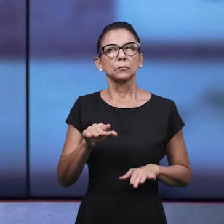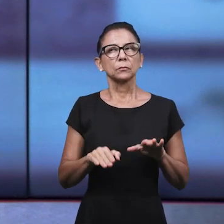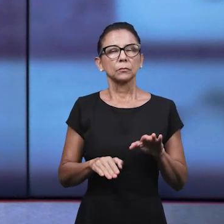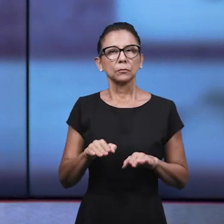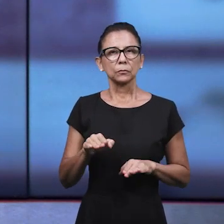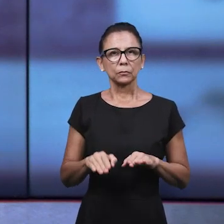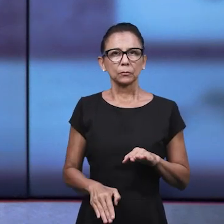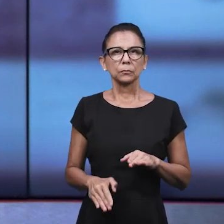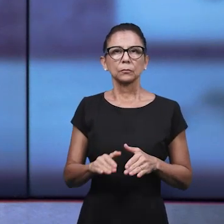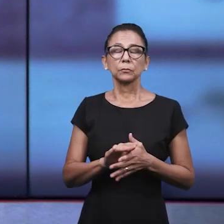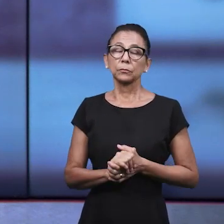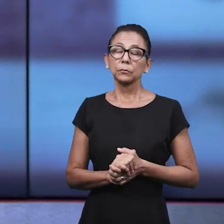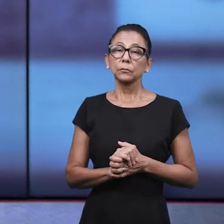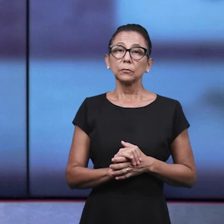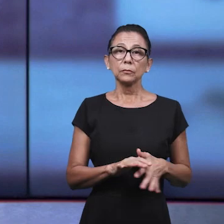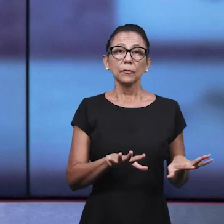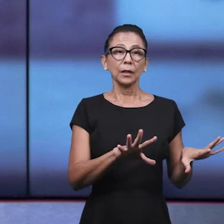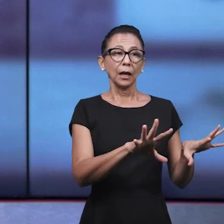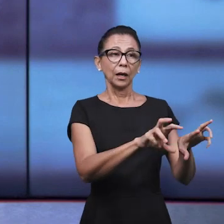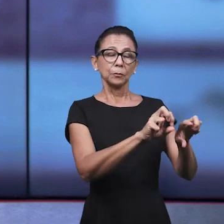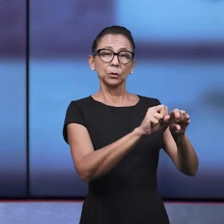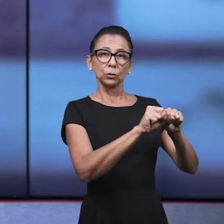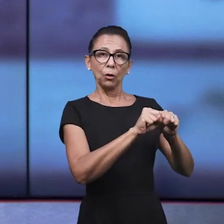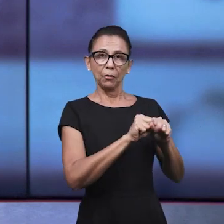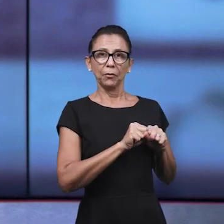et permissible. Et